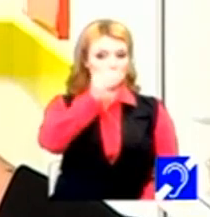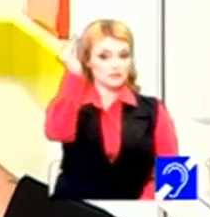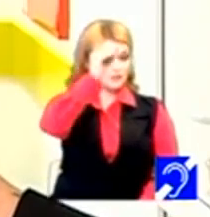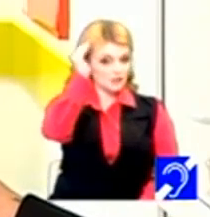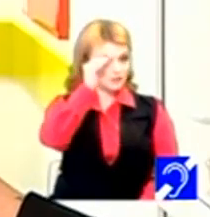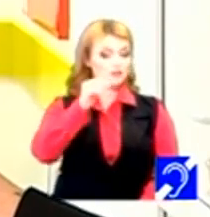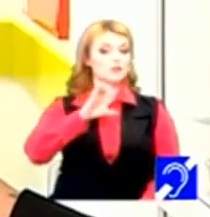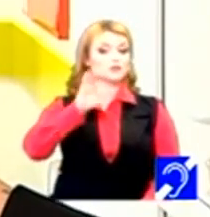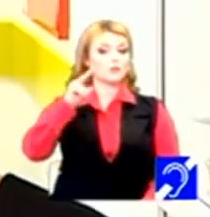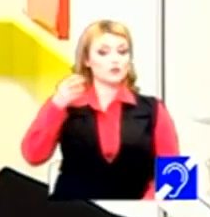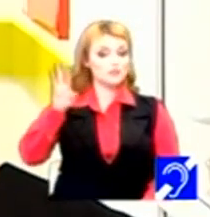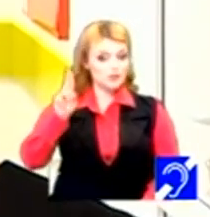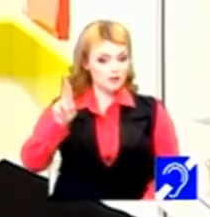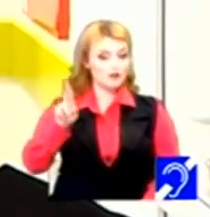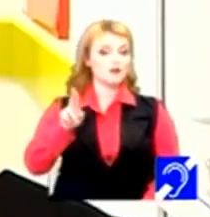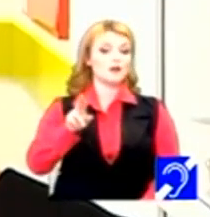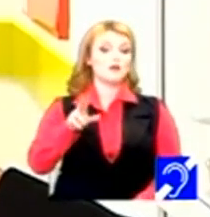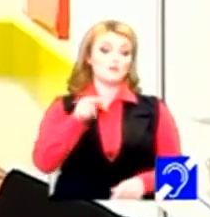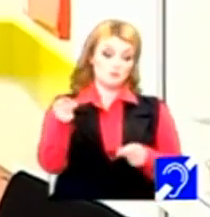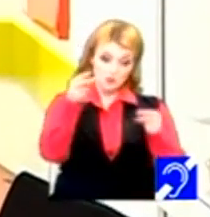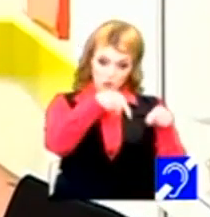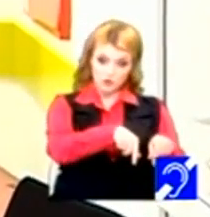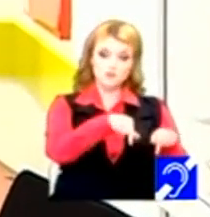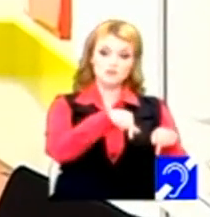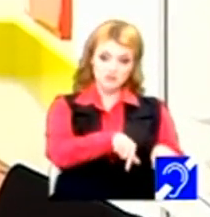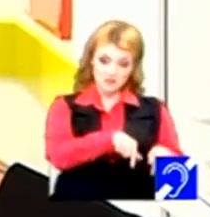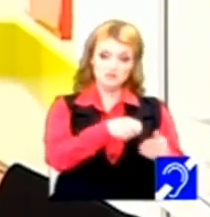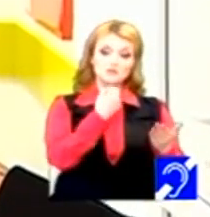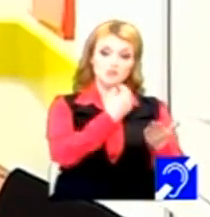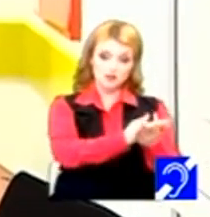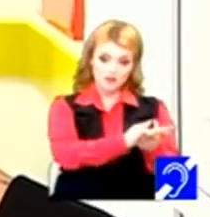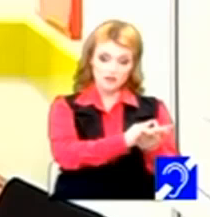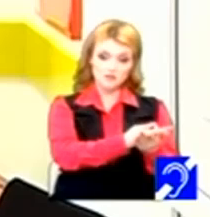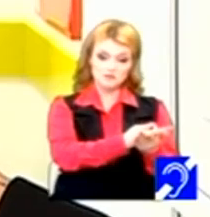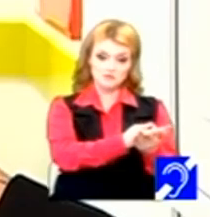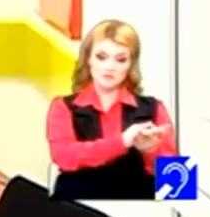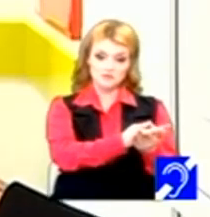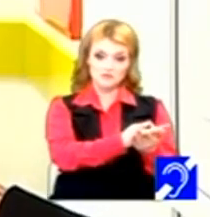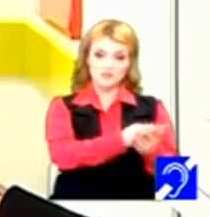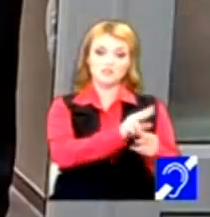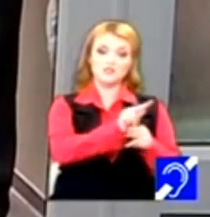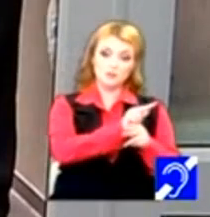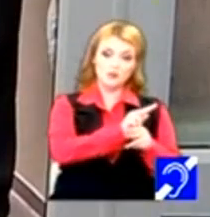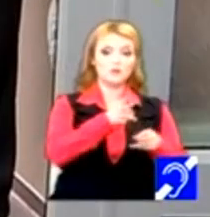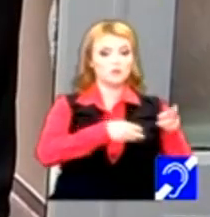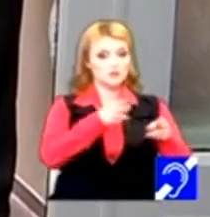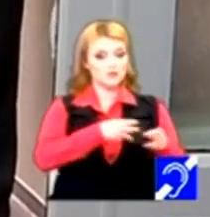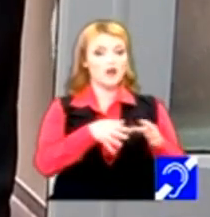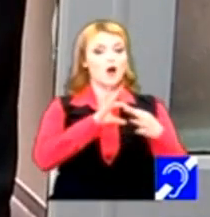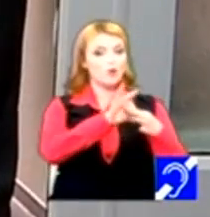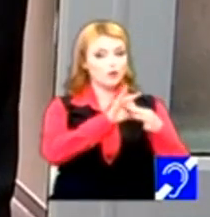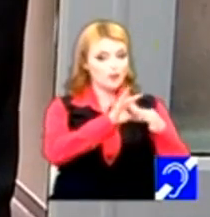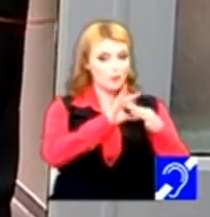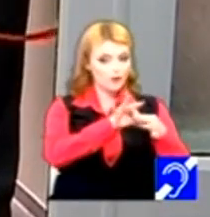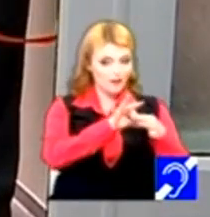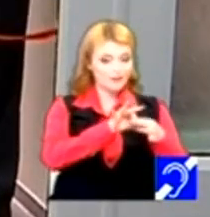Tiraspol, Slobozia, Grigoropol, vin și la internări în secțiile de terapie, chirurgie. Colaborarea